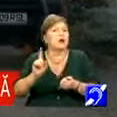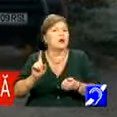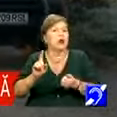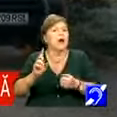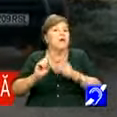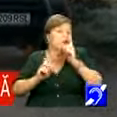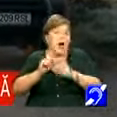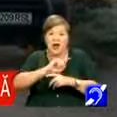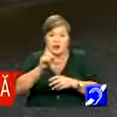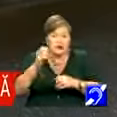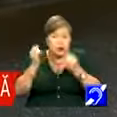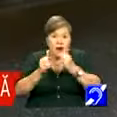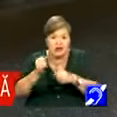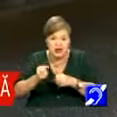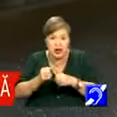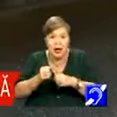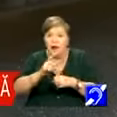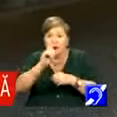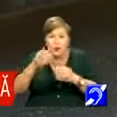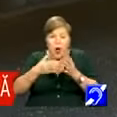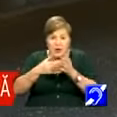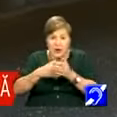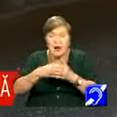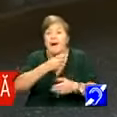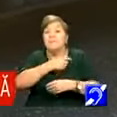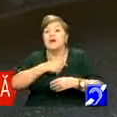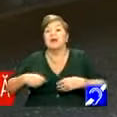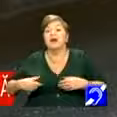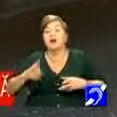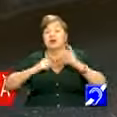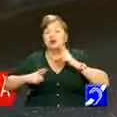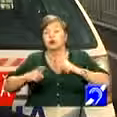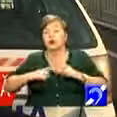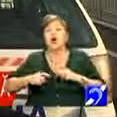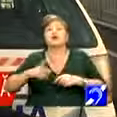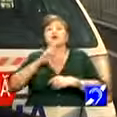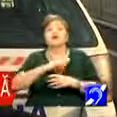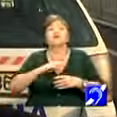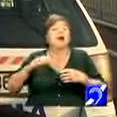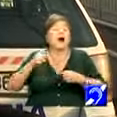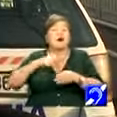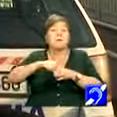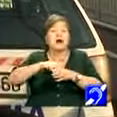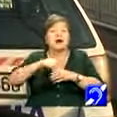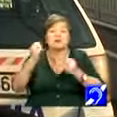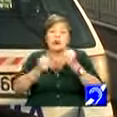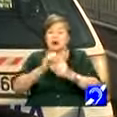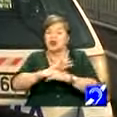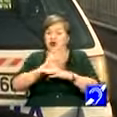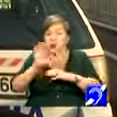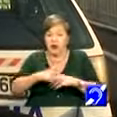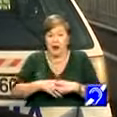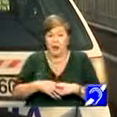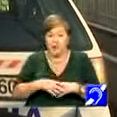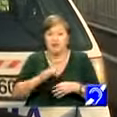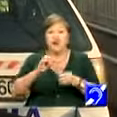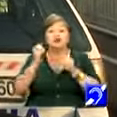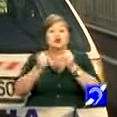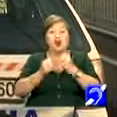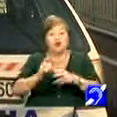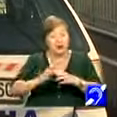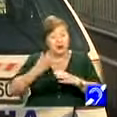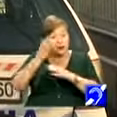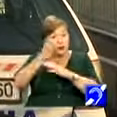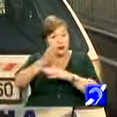intervenit, primăria va fi amendată și va suporta și reparațiile mașinilor avariate. Conducătorii auto au fost îndrumați legal la sediul biroului de